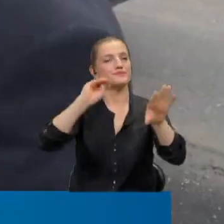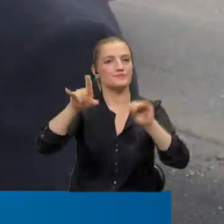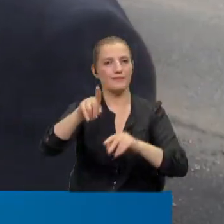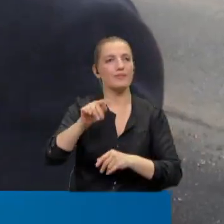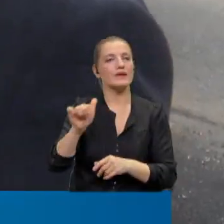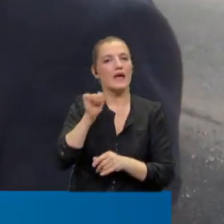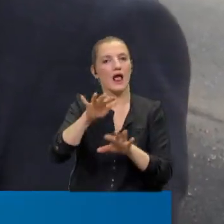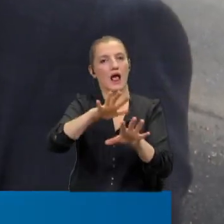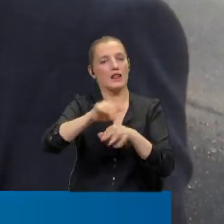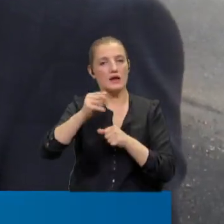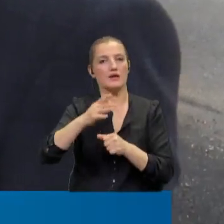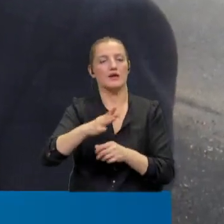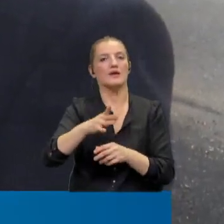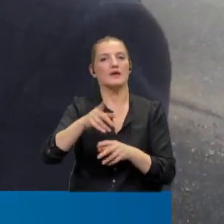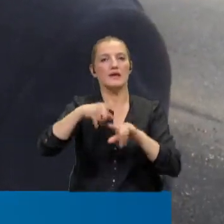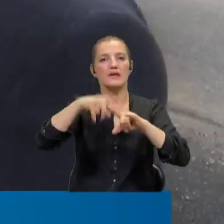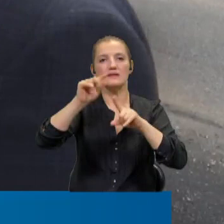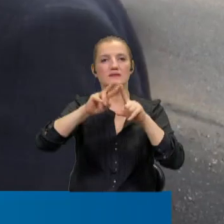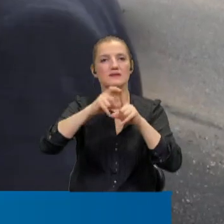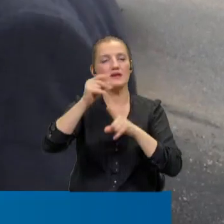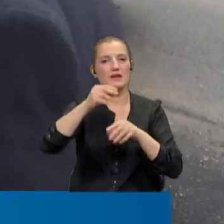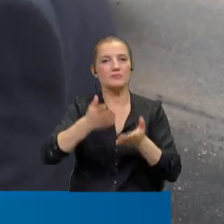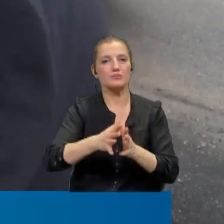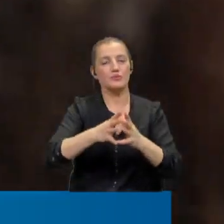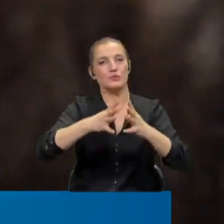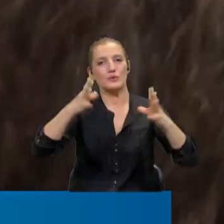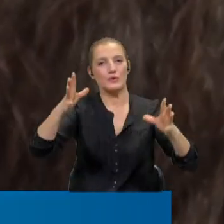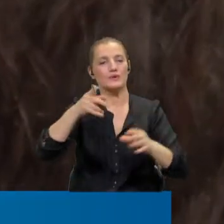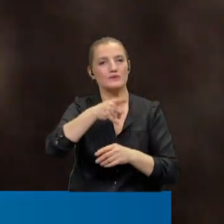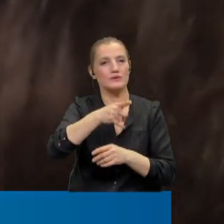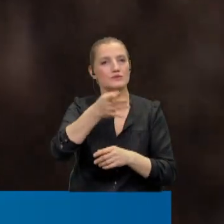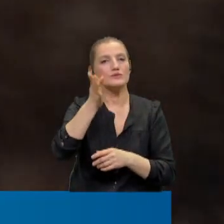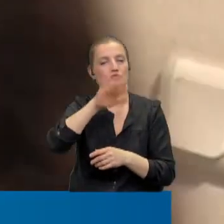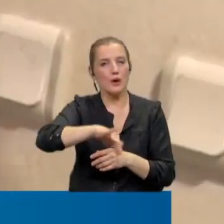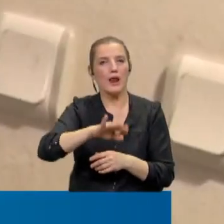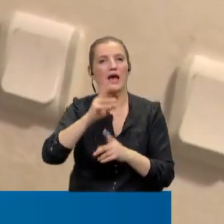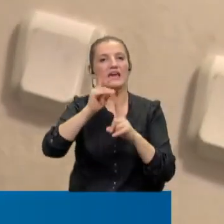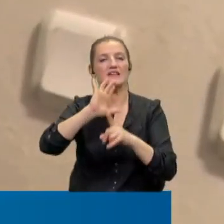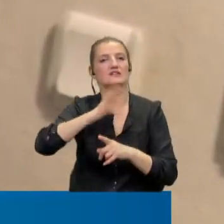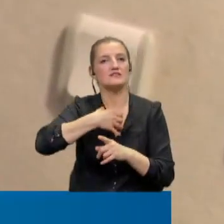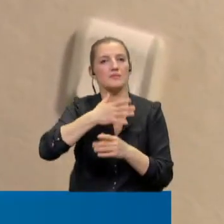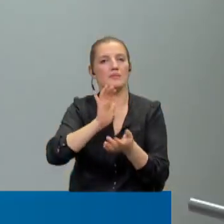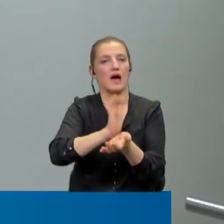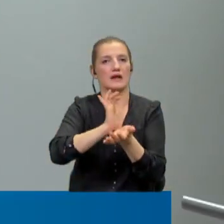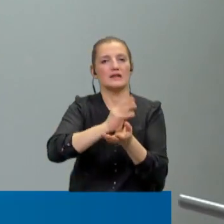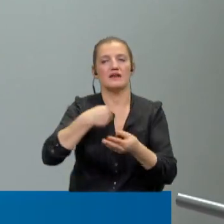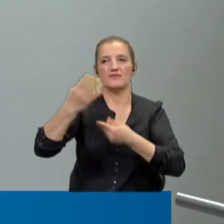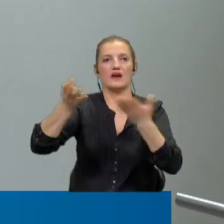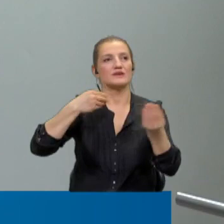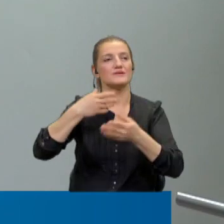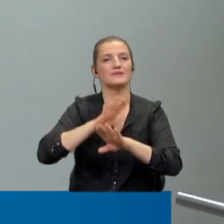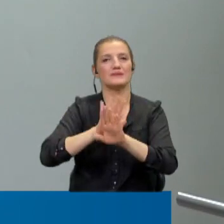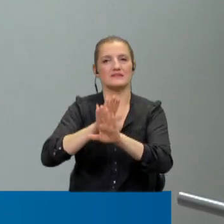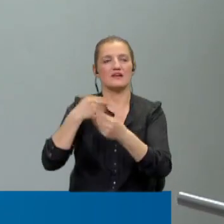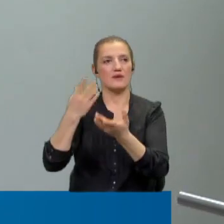aldıkları için indiler büyüdü belediye o hindileri üreticiden aldığı tüketime hazır halde ihtiyaç sahiplerine dağıttı